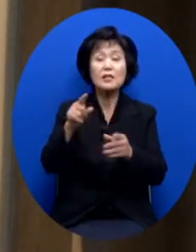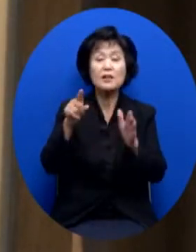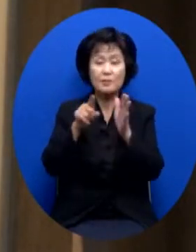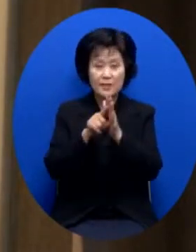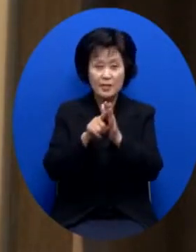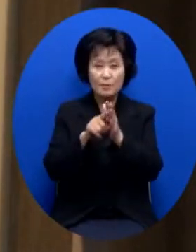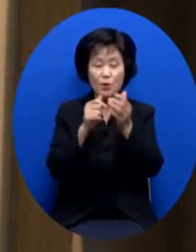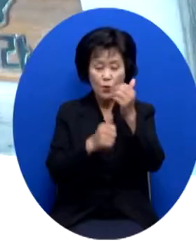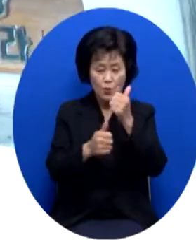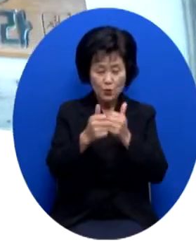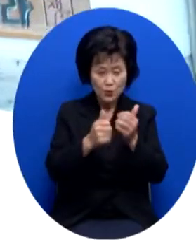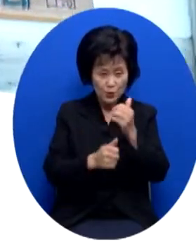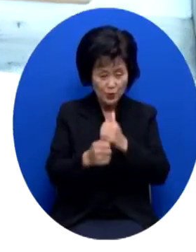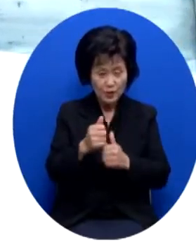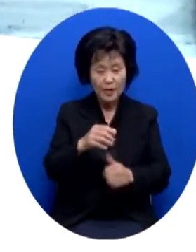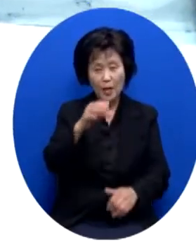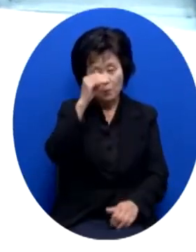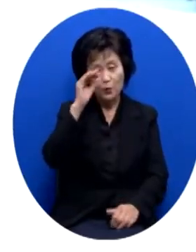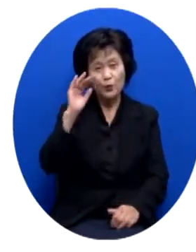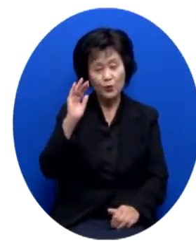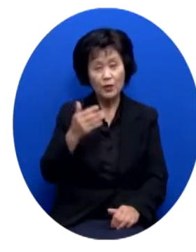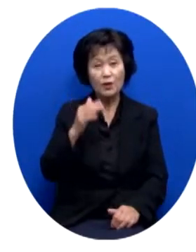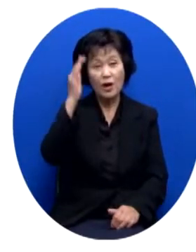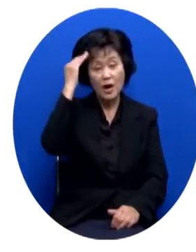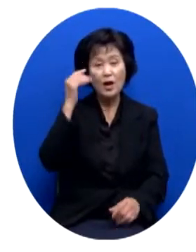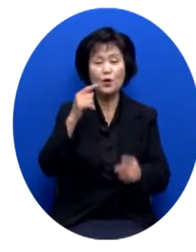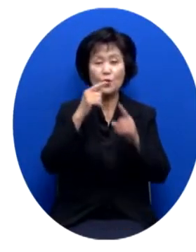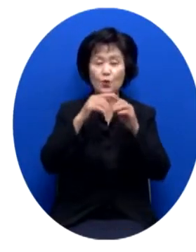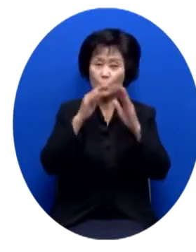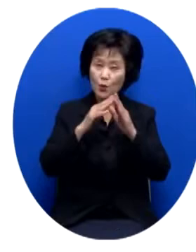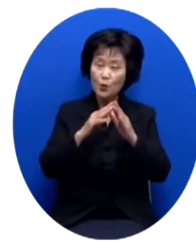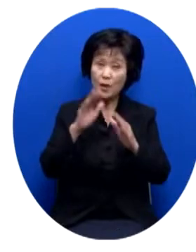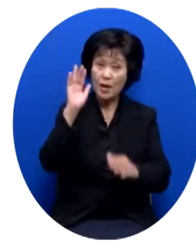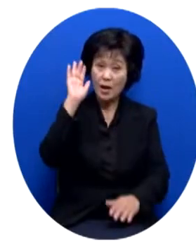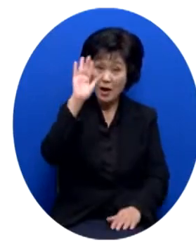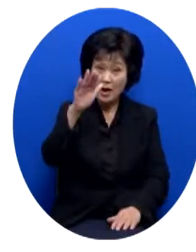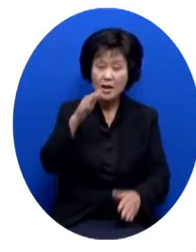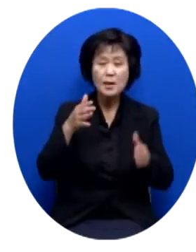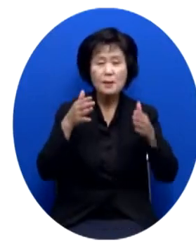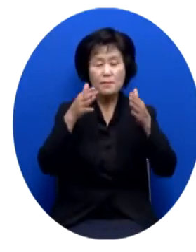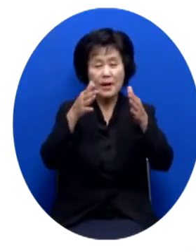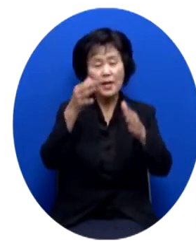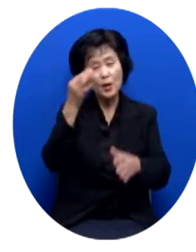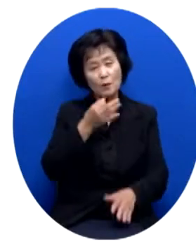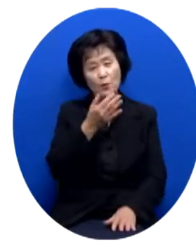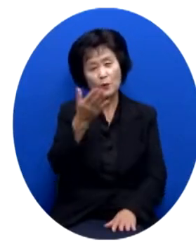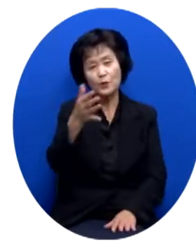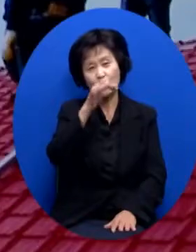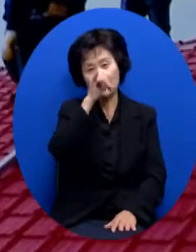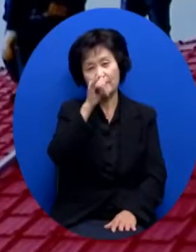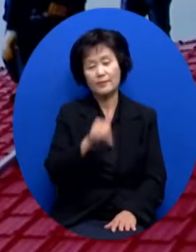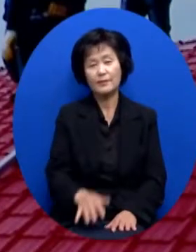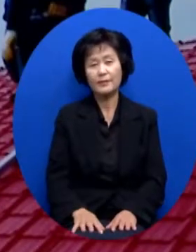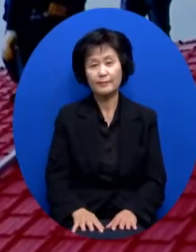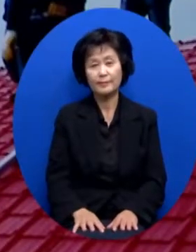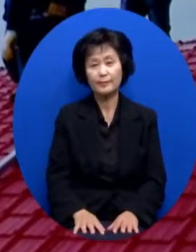울림을 전하며 한국교회가 나가야 할 길을 비추고 있습니다. CTS 뉴스 김지혜입니다.